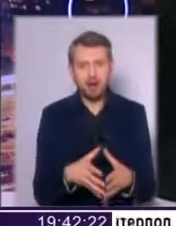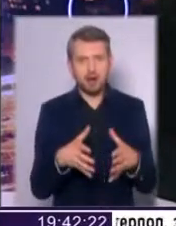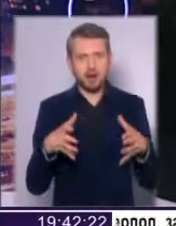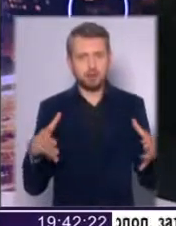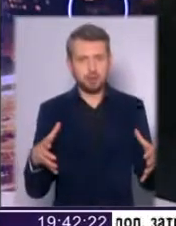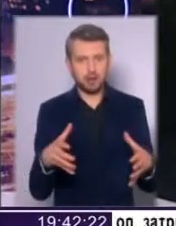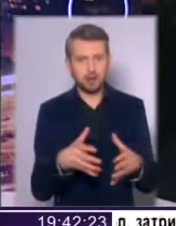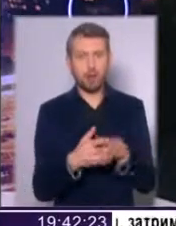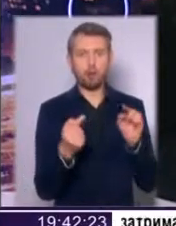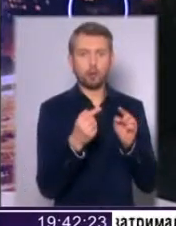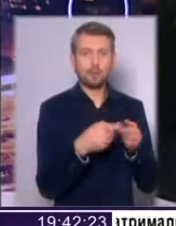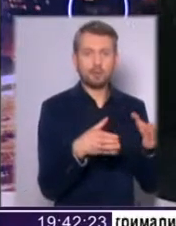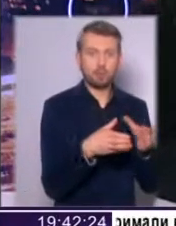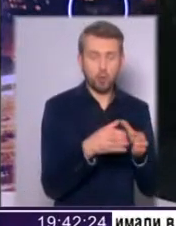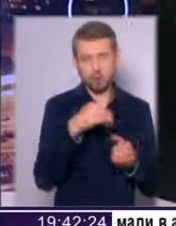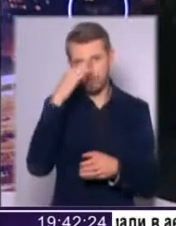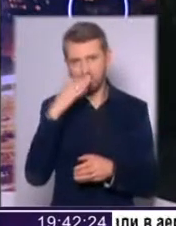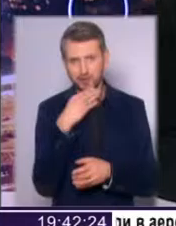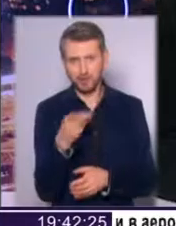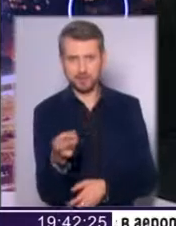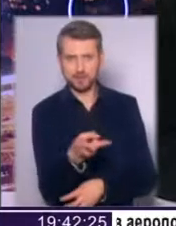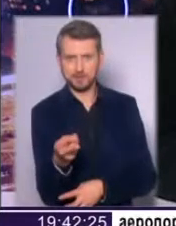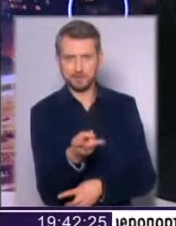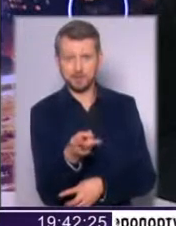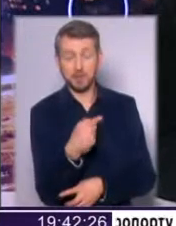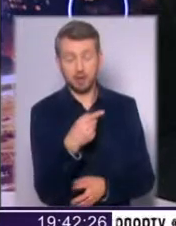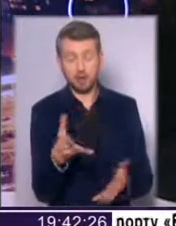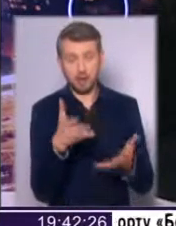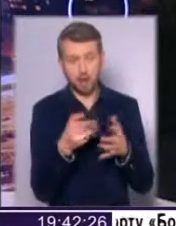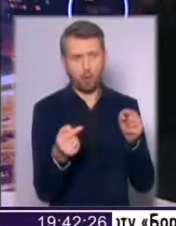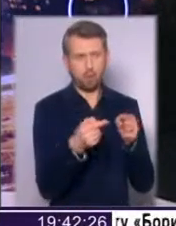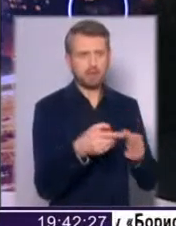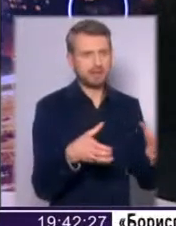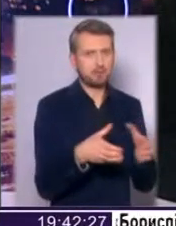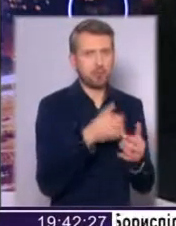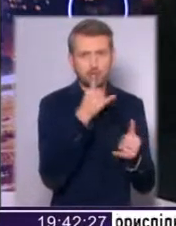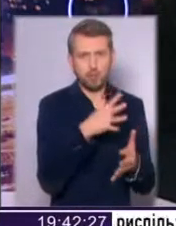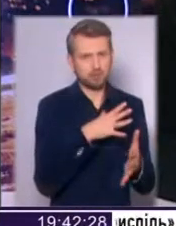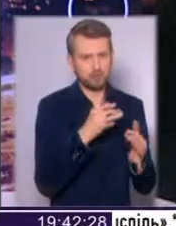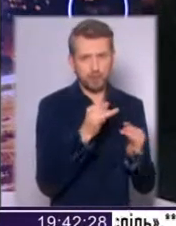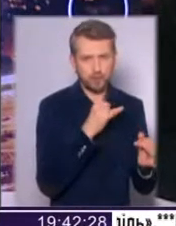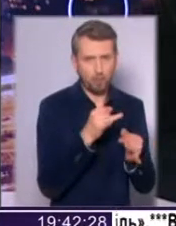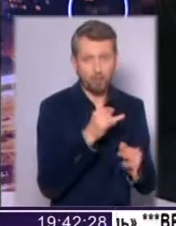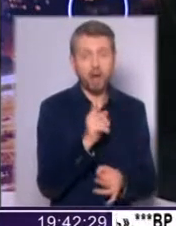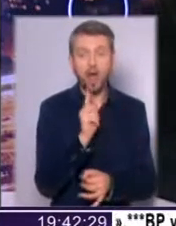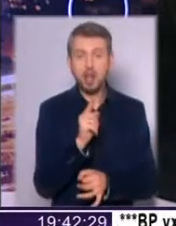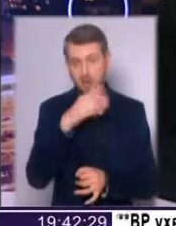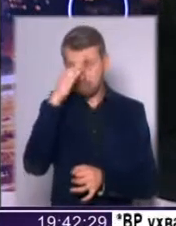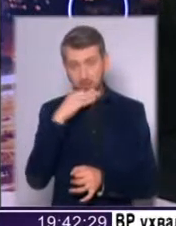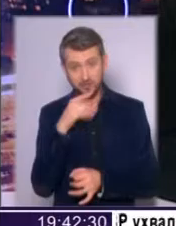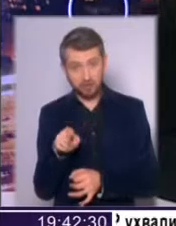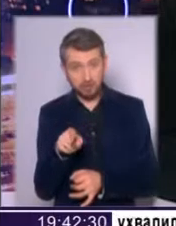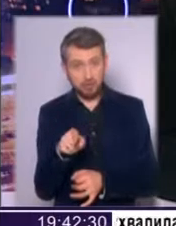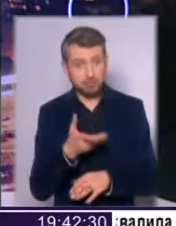чисельність. Це «Опозиційний блок» і «Батьківщина». І ясно, що з «Опозиційним блоком» не може бути ніяких розмов, але от з «Батьківщиною»